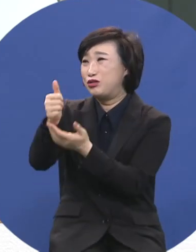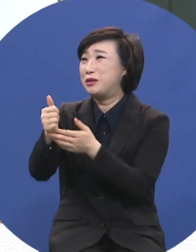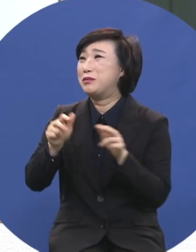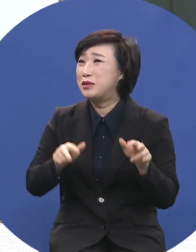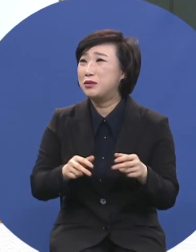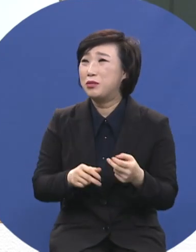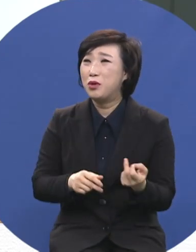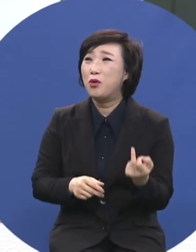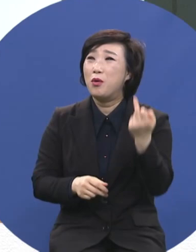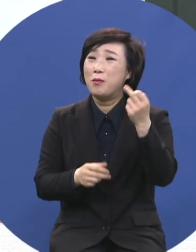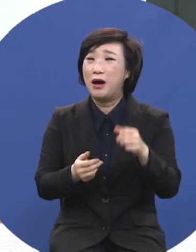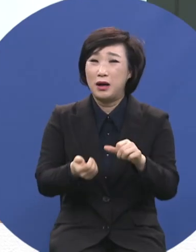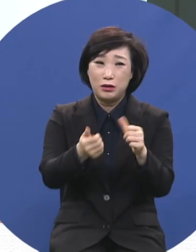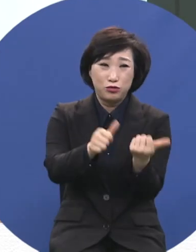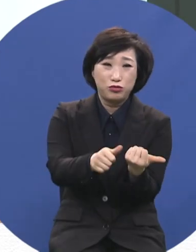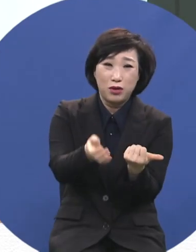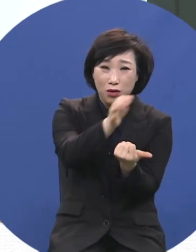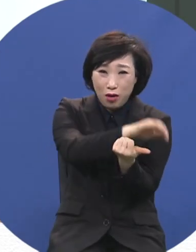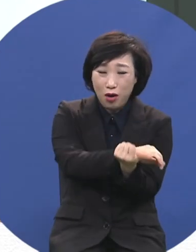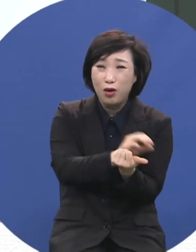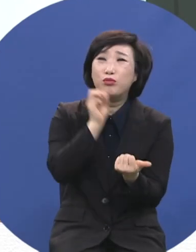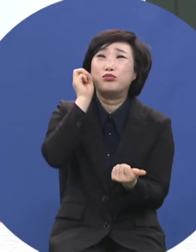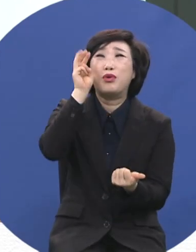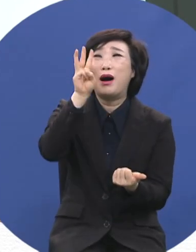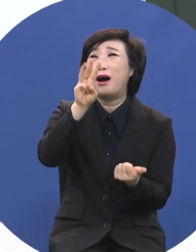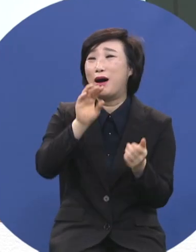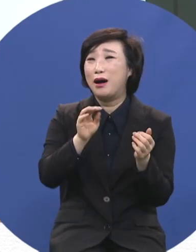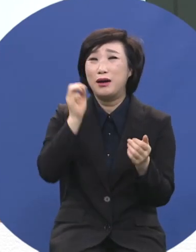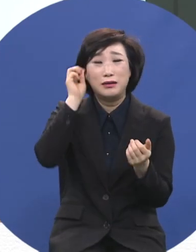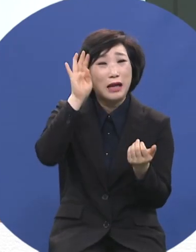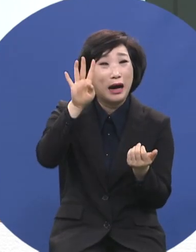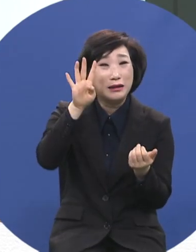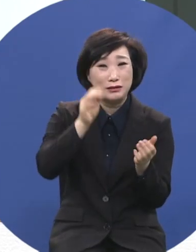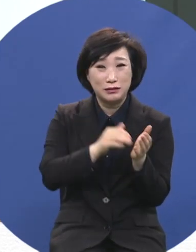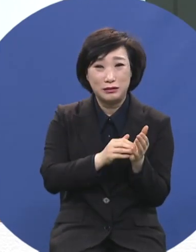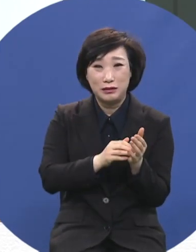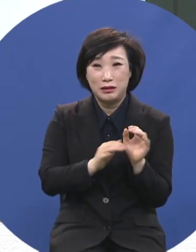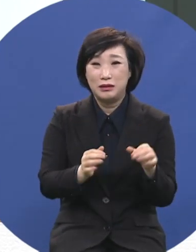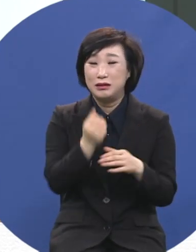썩어서 냄새 납니다. 죽은 지가 나흘이나 되었습니다.